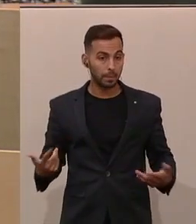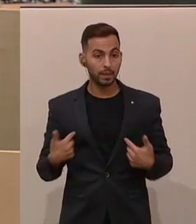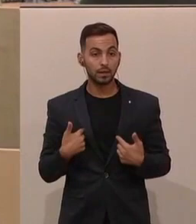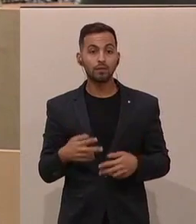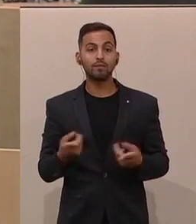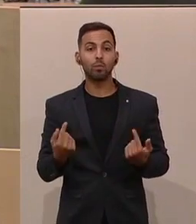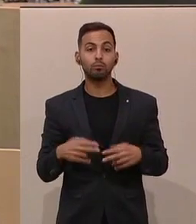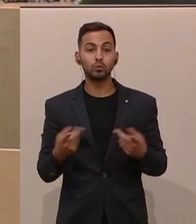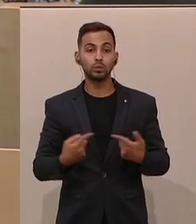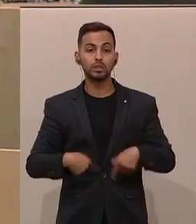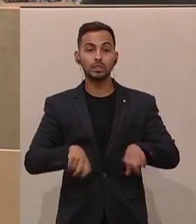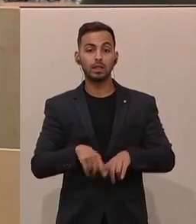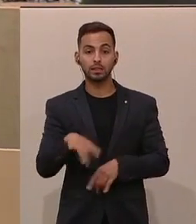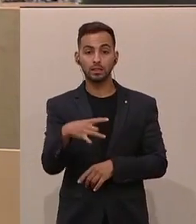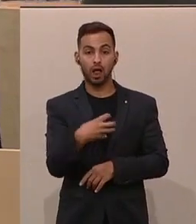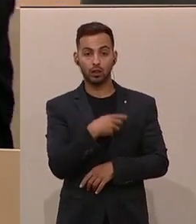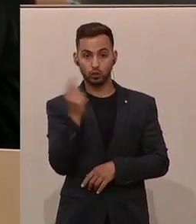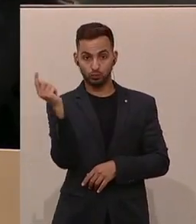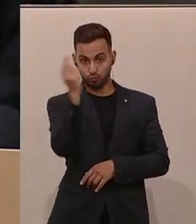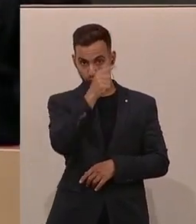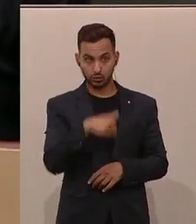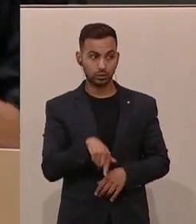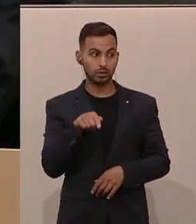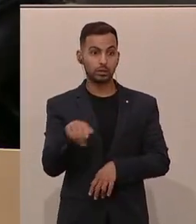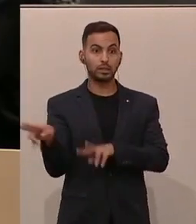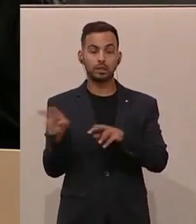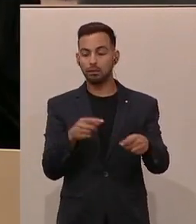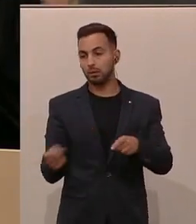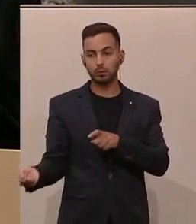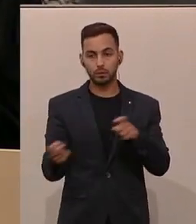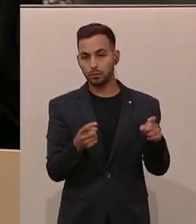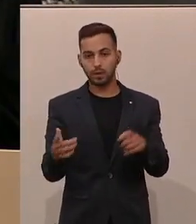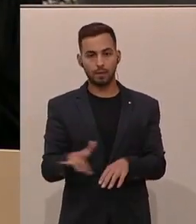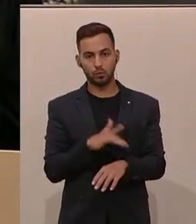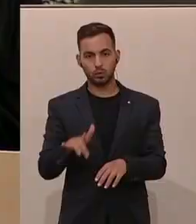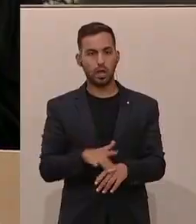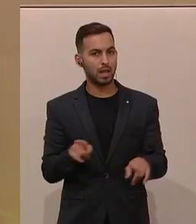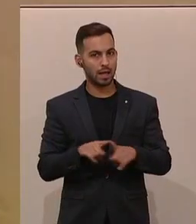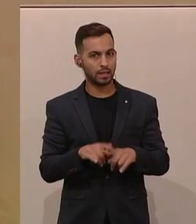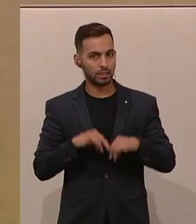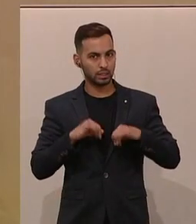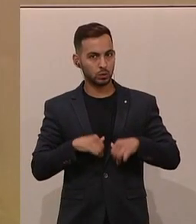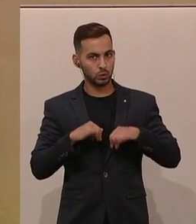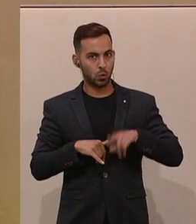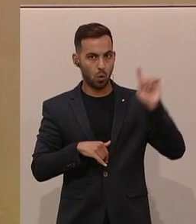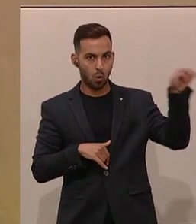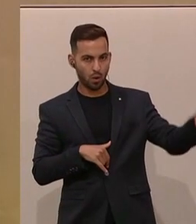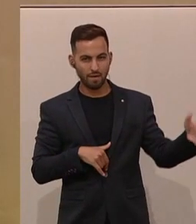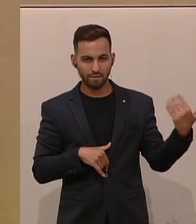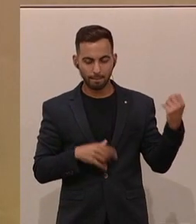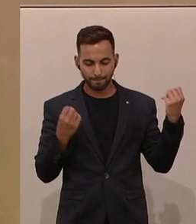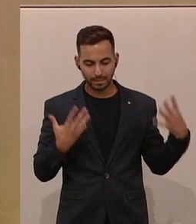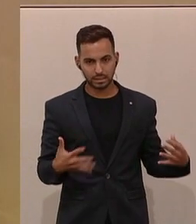Bundesland Salzburg und da wird es sehr emotional diskutiert, dieses Thema, ähnlich wie zum Beispiel in Tirol, wo der Vorfall passiert